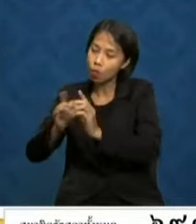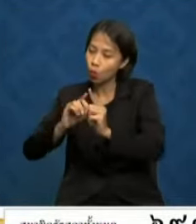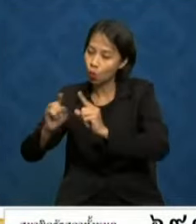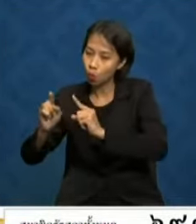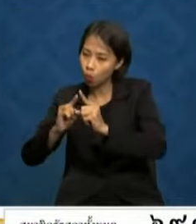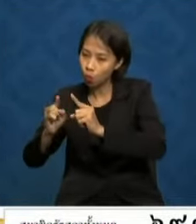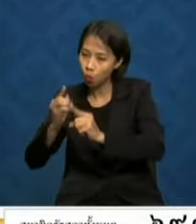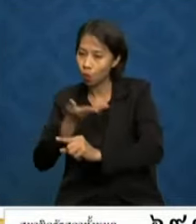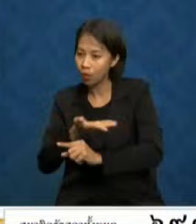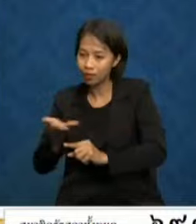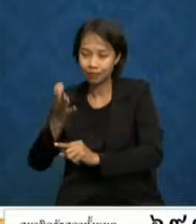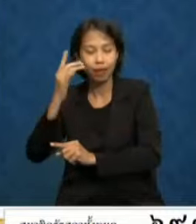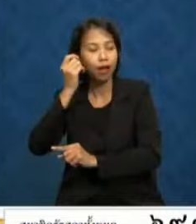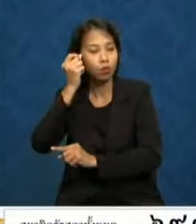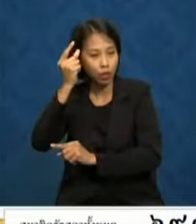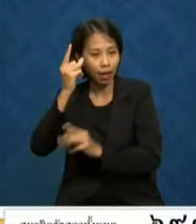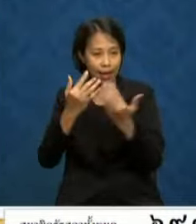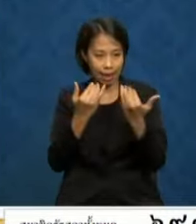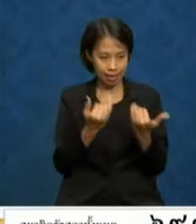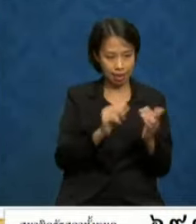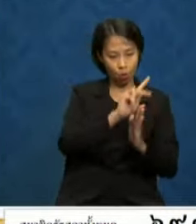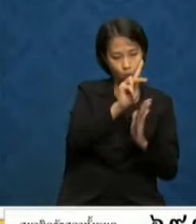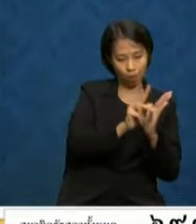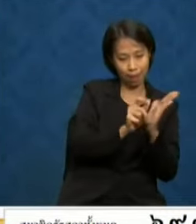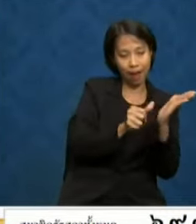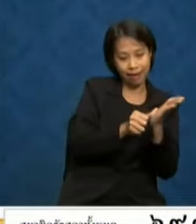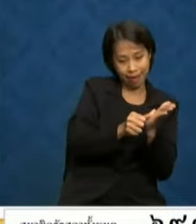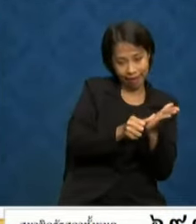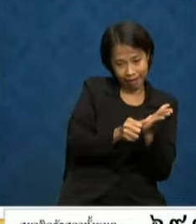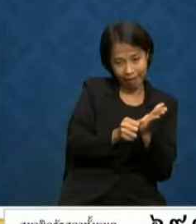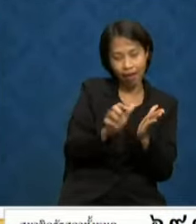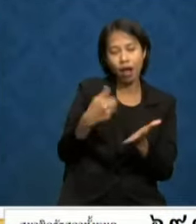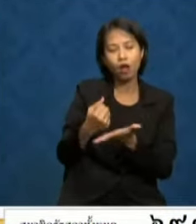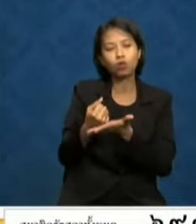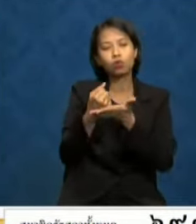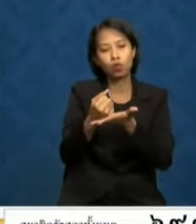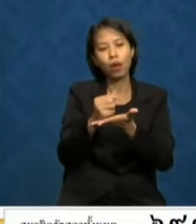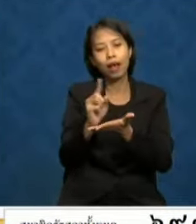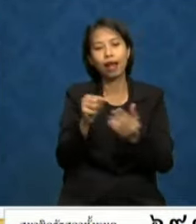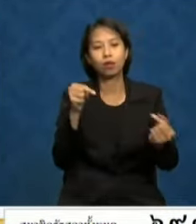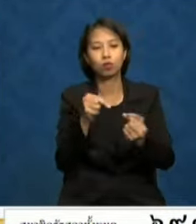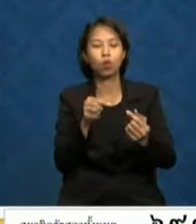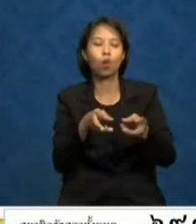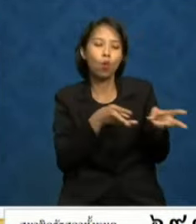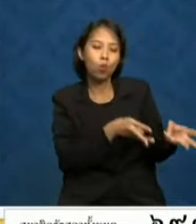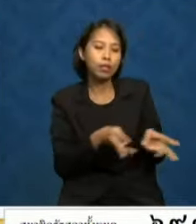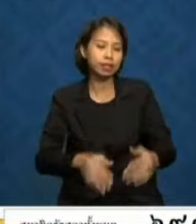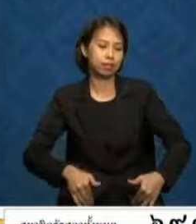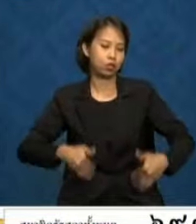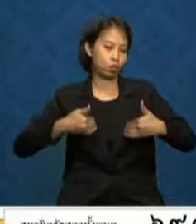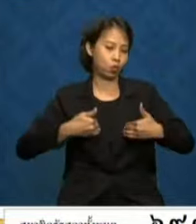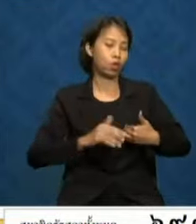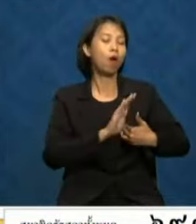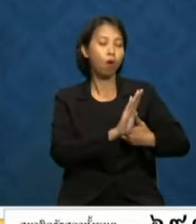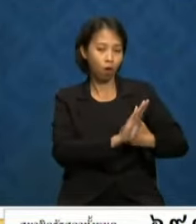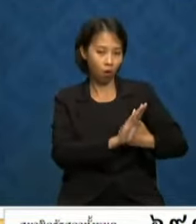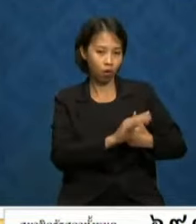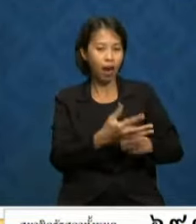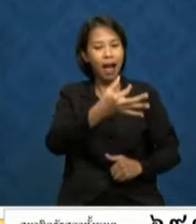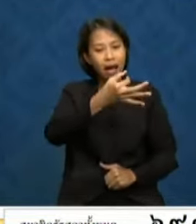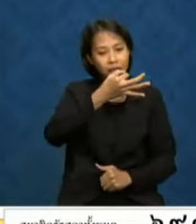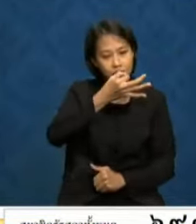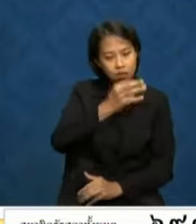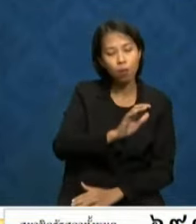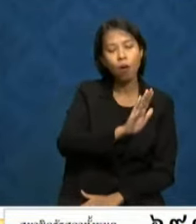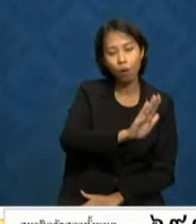ใจว่าการแก้ไขกฎหมายดังกล่าวนั้นเป็นไปเพื่อสร้างความสมดุลระหว่างการดูแลวิถีชีวิตวิถีอาชีพ